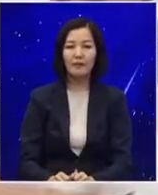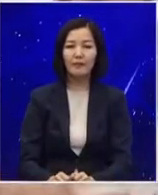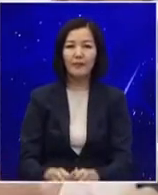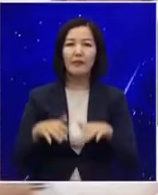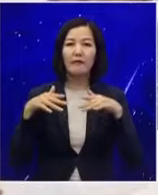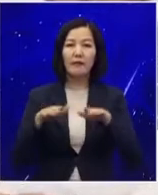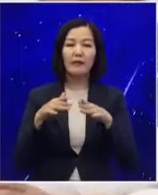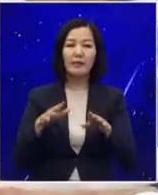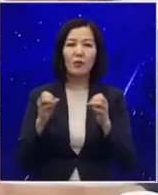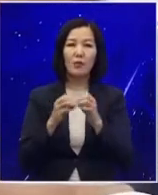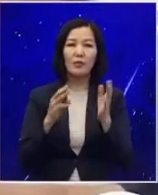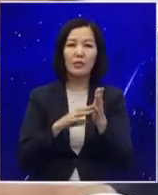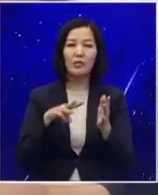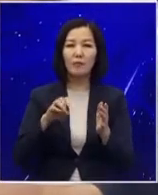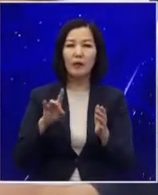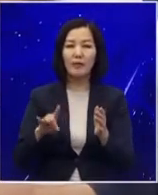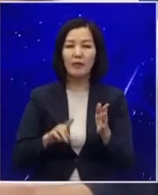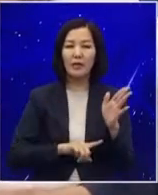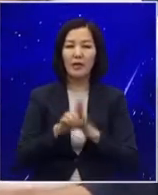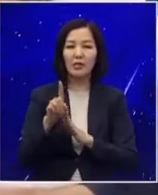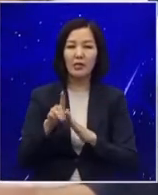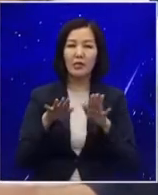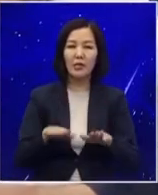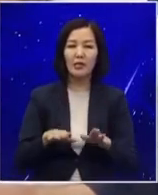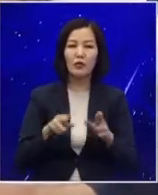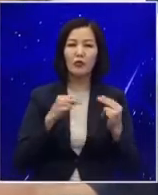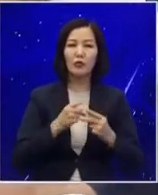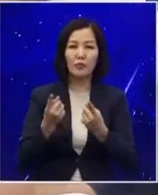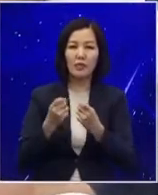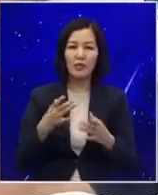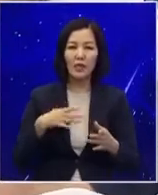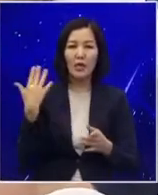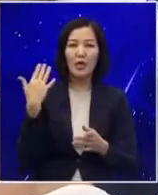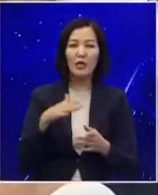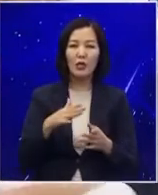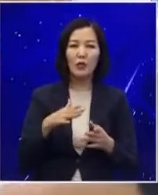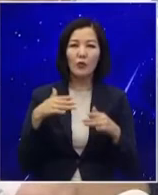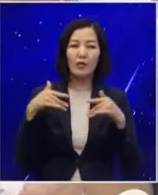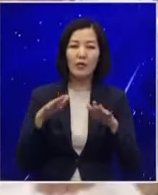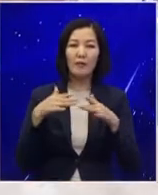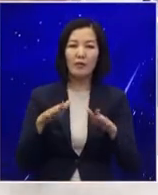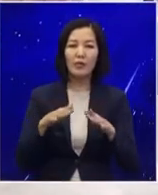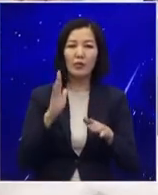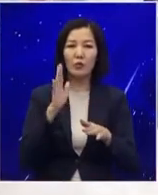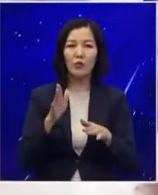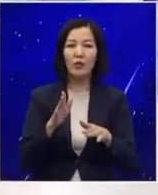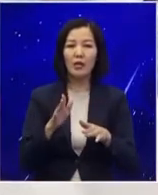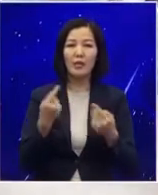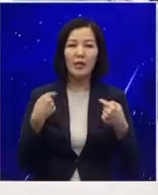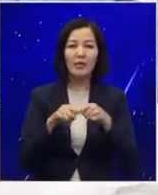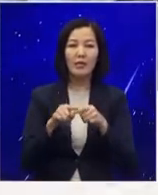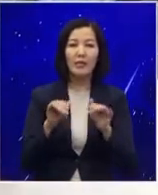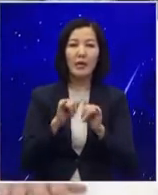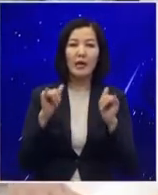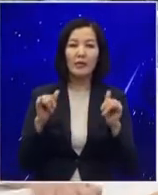Тігін цехіміз 18 мамырда ашылды. Жергілікті тұрғындар жұмысқа тартылды. 50 тігін іс машинасы қойылған. Болашақта әлі де техникалар